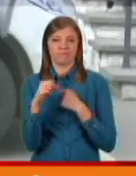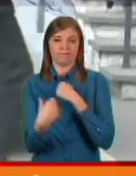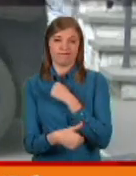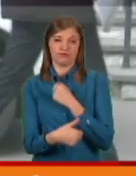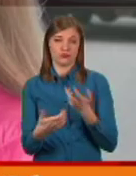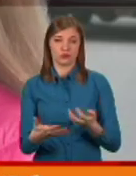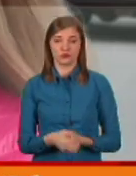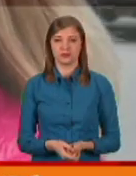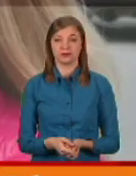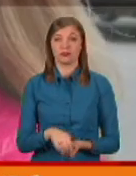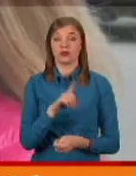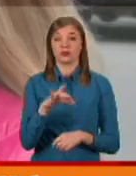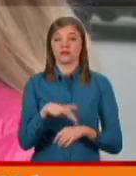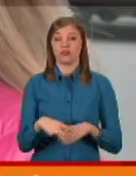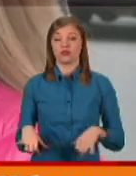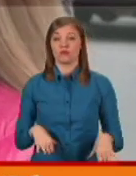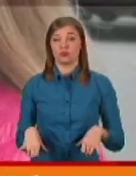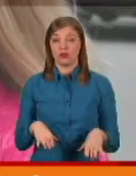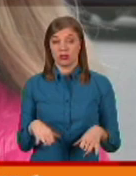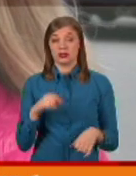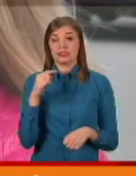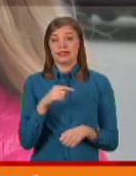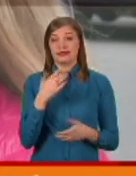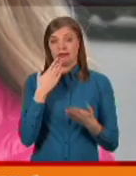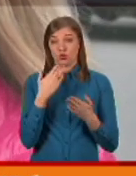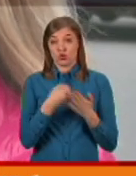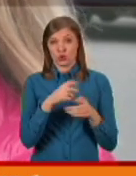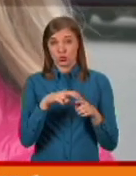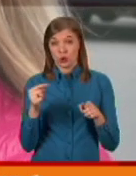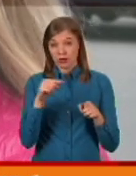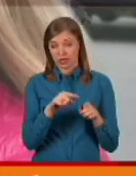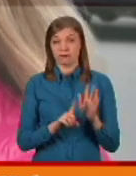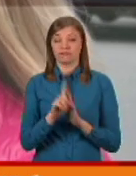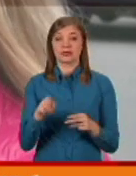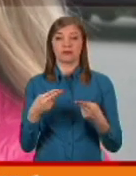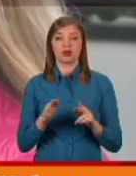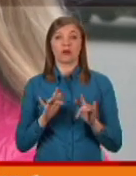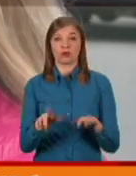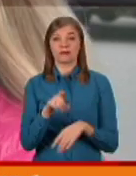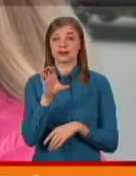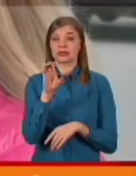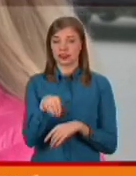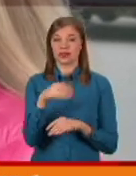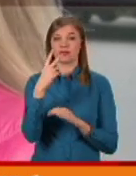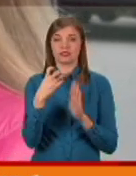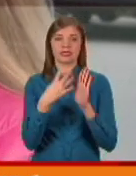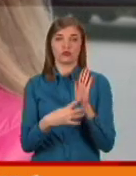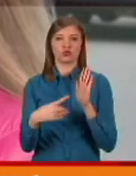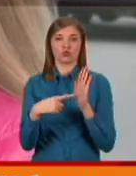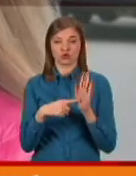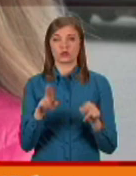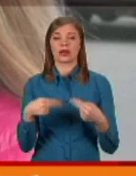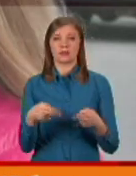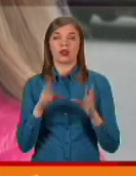місця проживання. За фактом хуліганських дій у відношенні лікаря відкрите кримінальне провадження за статтею